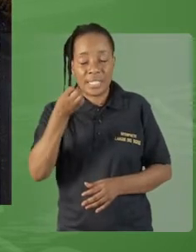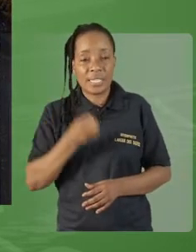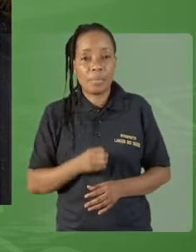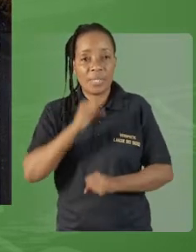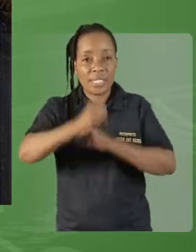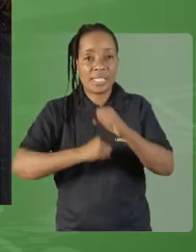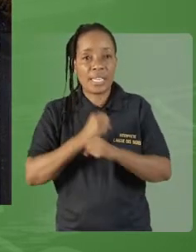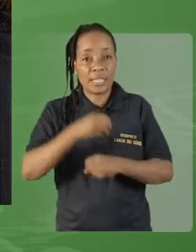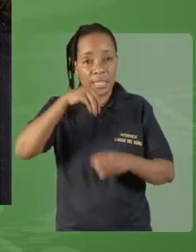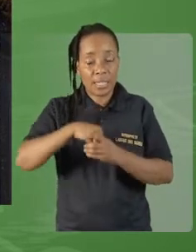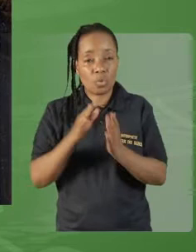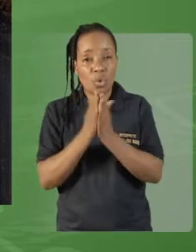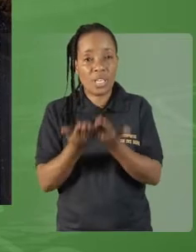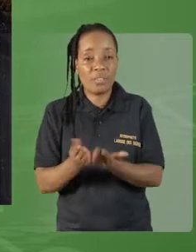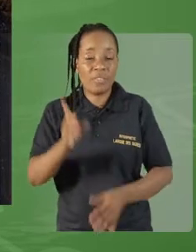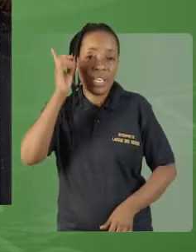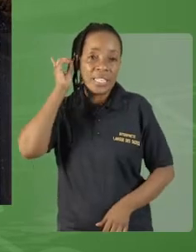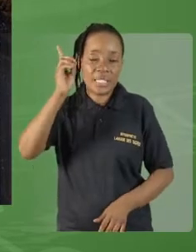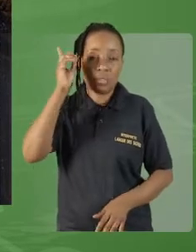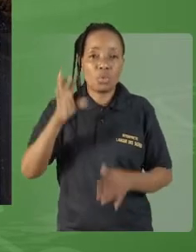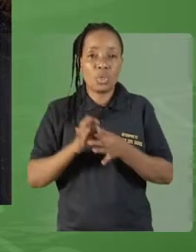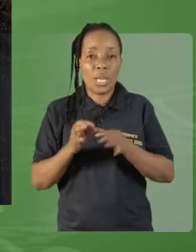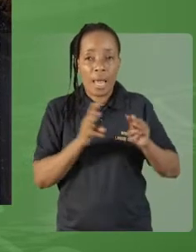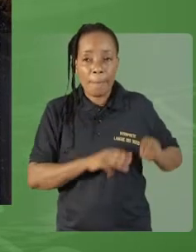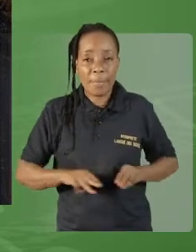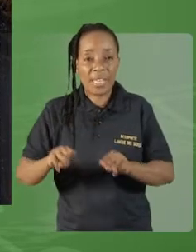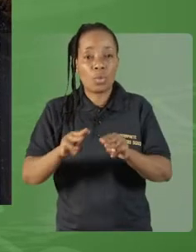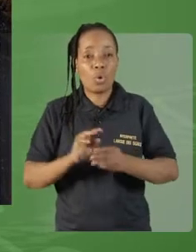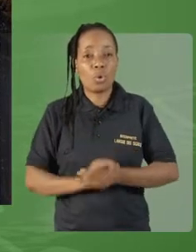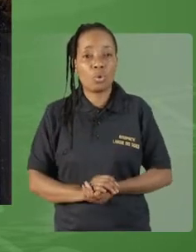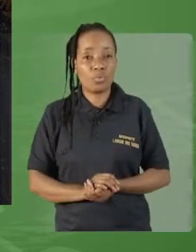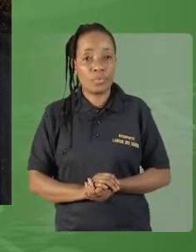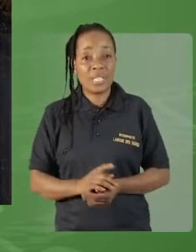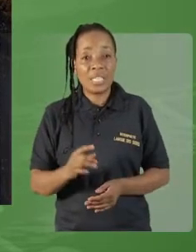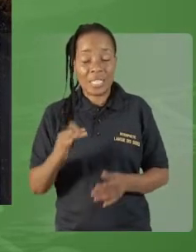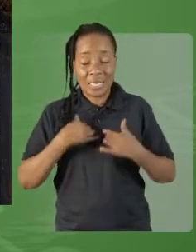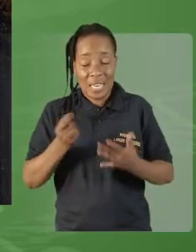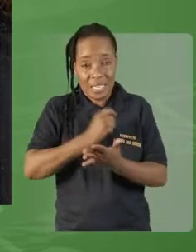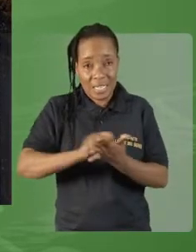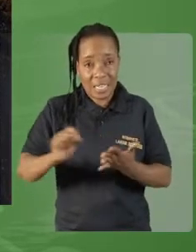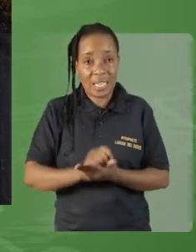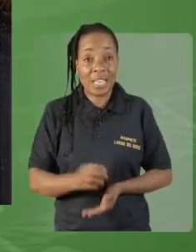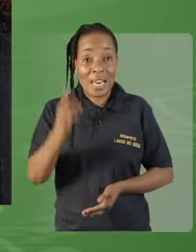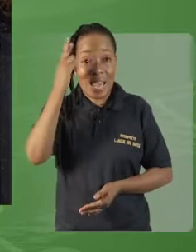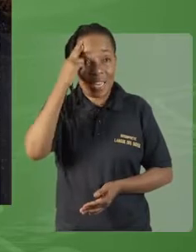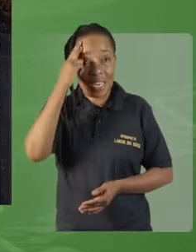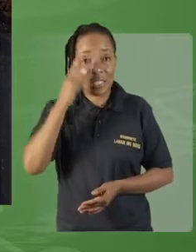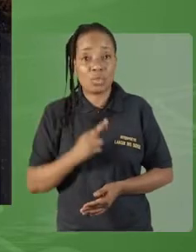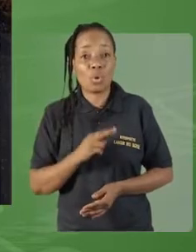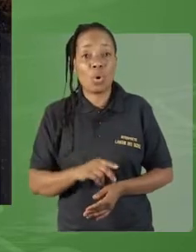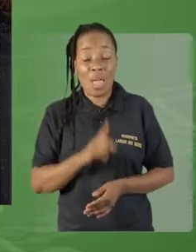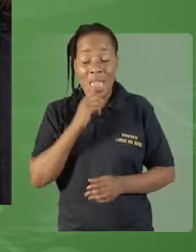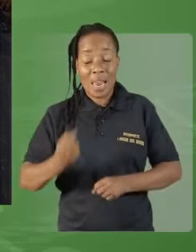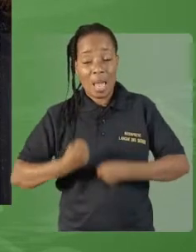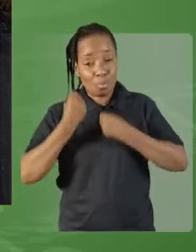la méthode », que, et je le cite, « la raison est la puissance de